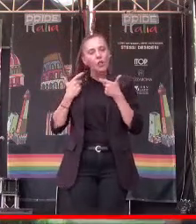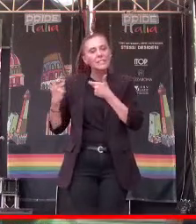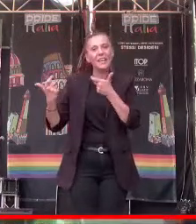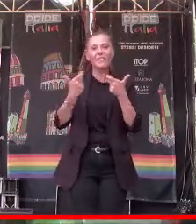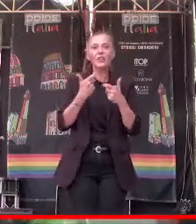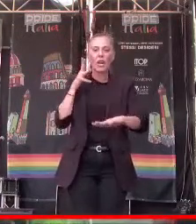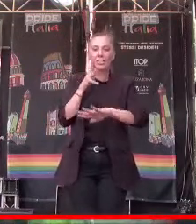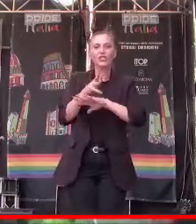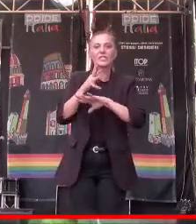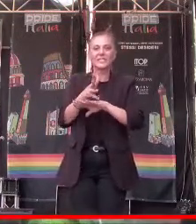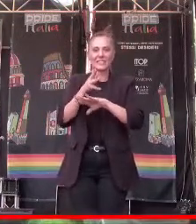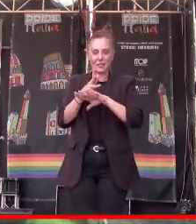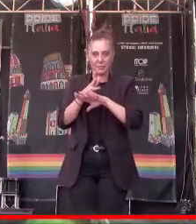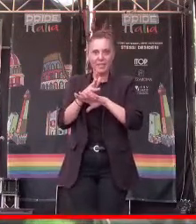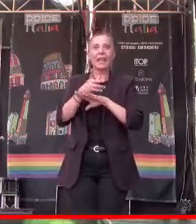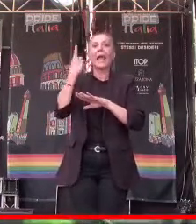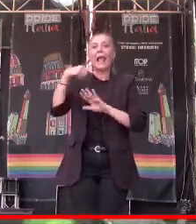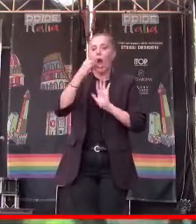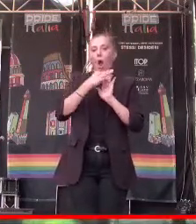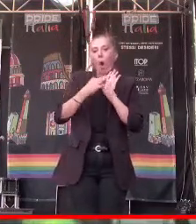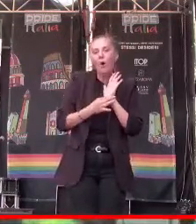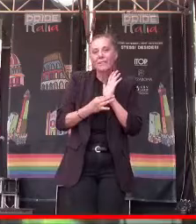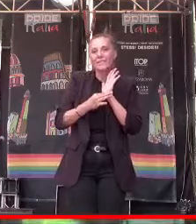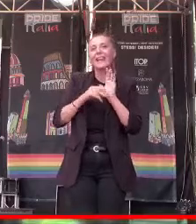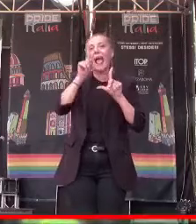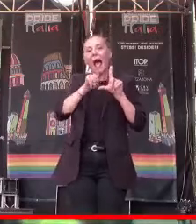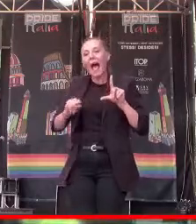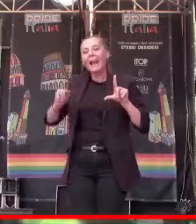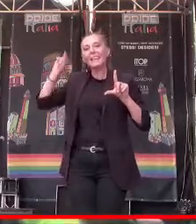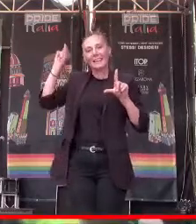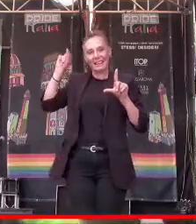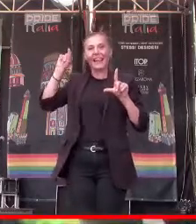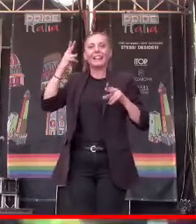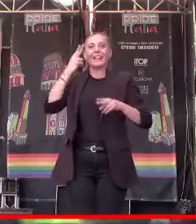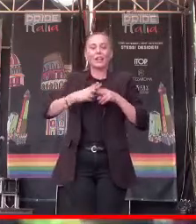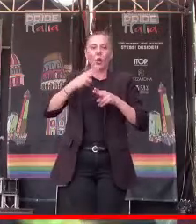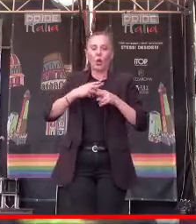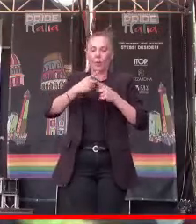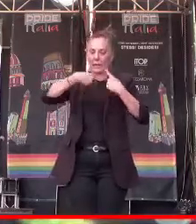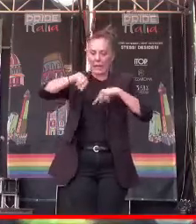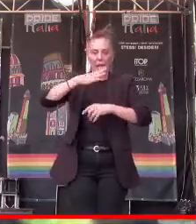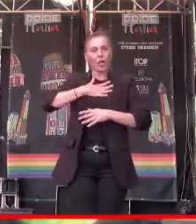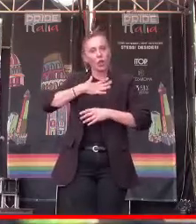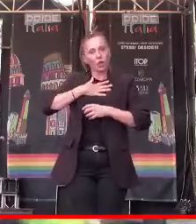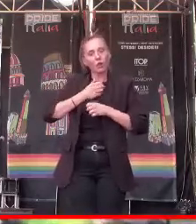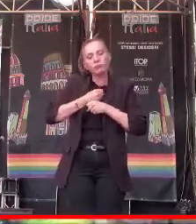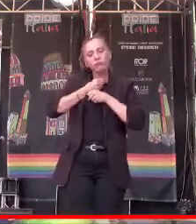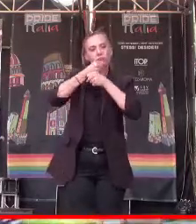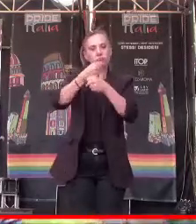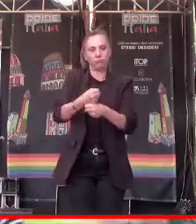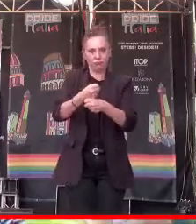e Universal Design dell'Ordine degli Architetti di Roma, che io rappresento qui in qualità di delegata.